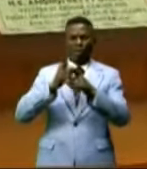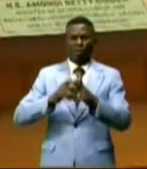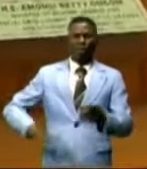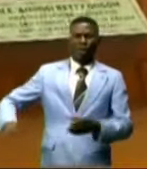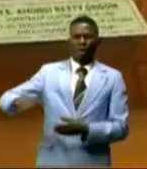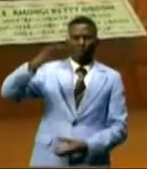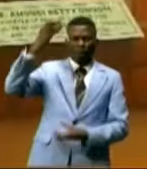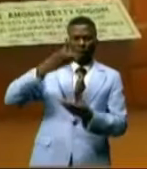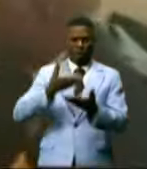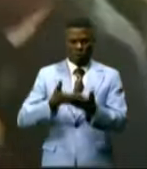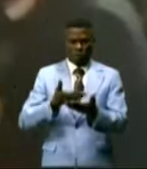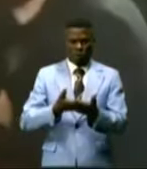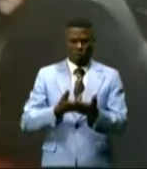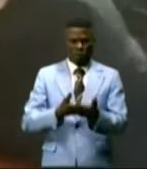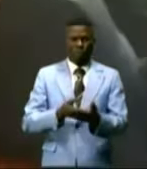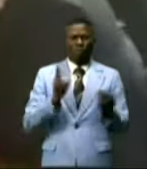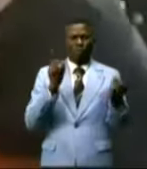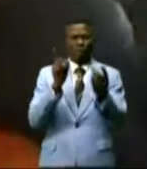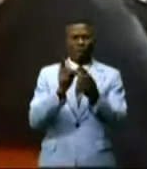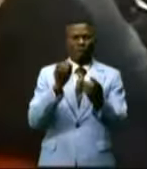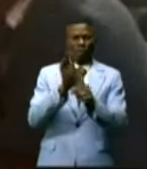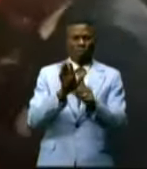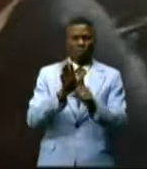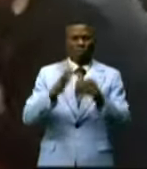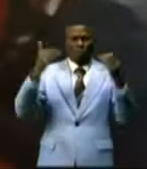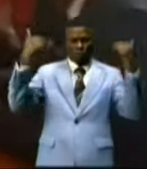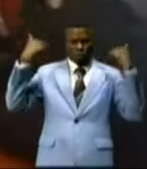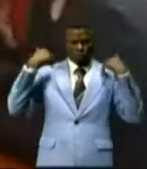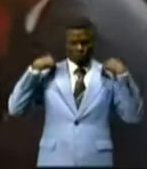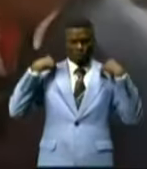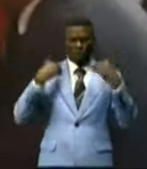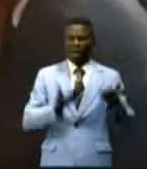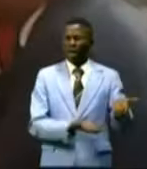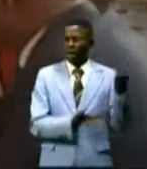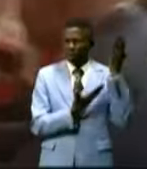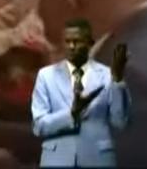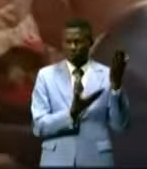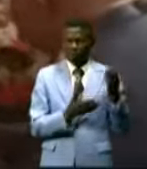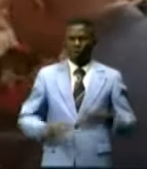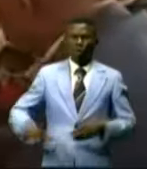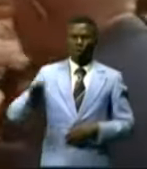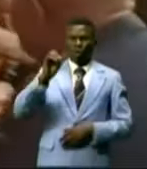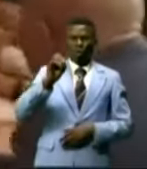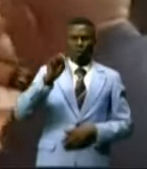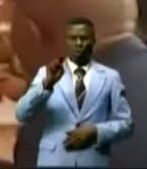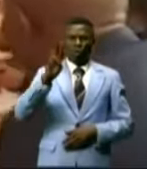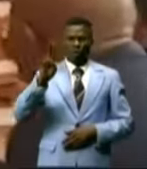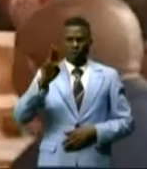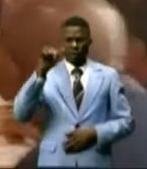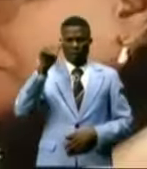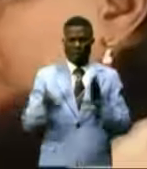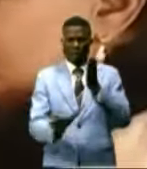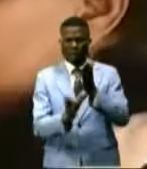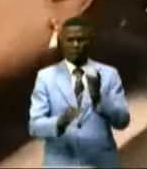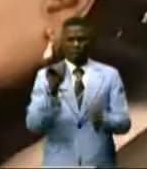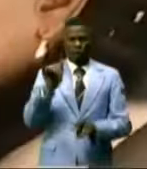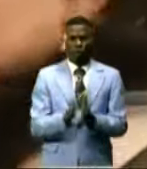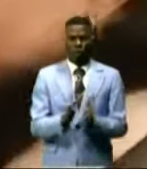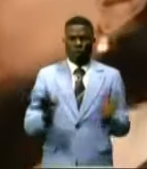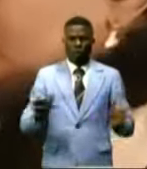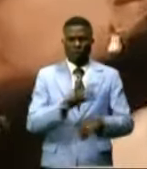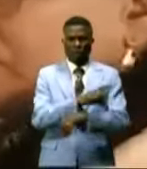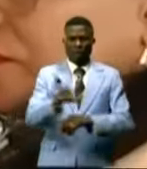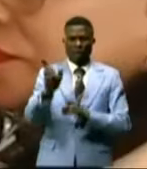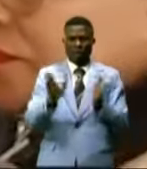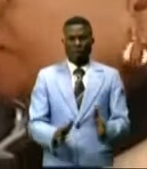dans cette optique qu'elle a rencontré plusieurs personnalités influentes de l'ONU, dont la sous-secrétaire générale,